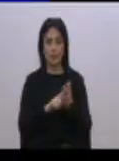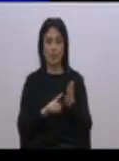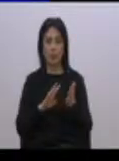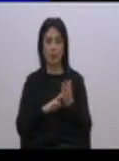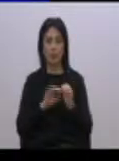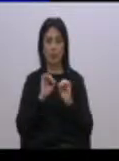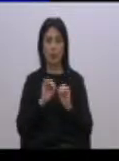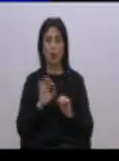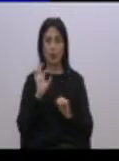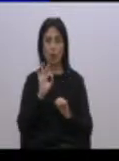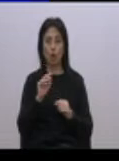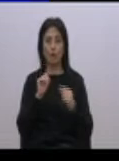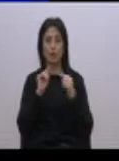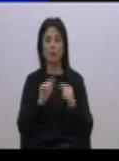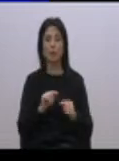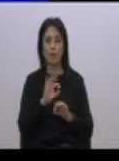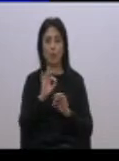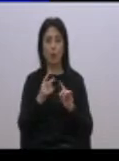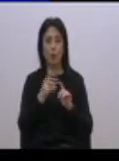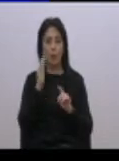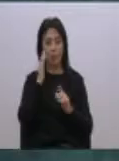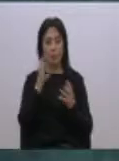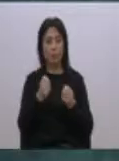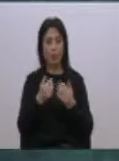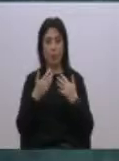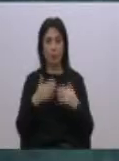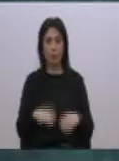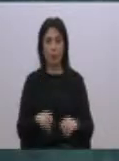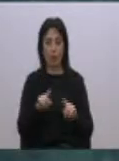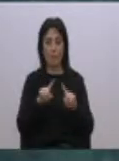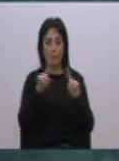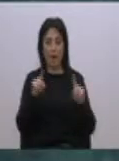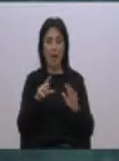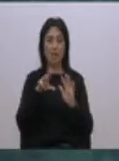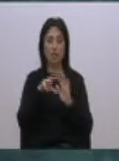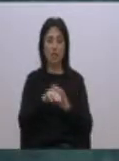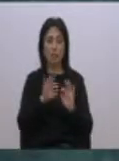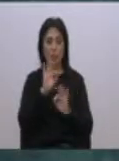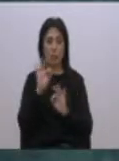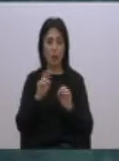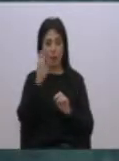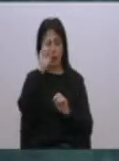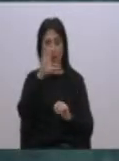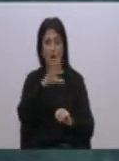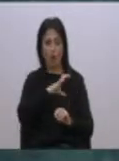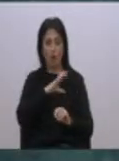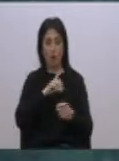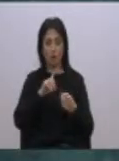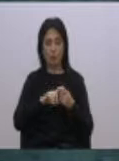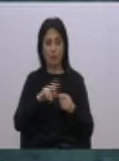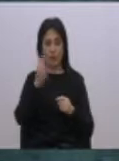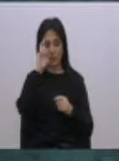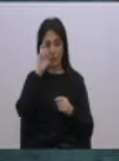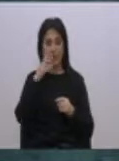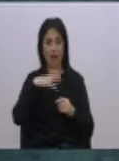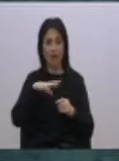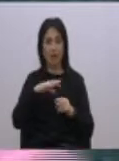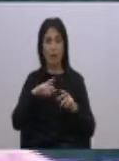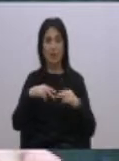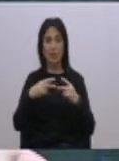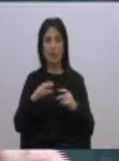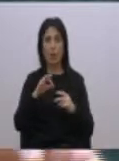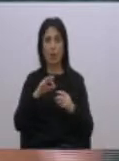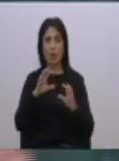Samozat schrameti mochle, nulti naamdegi, proiect miromosmeit mirebuli. Am avut pachet chemoale proiecte, sahamt cu conebișe sau sahatos canușit, cu leușeta instau